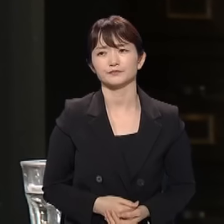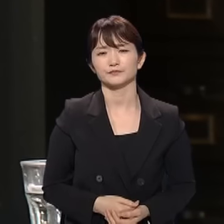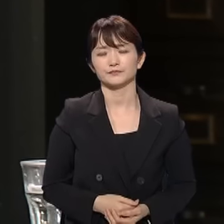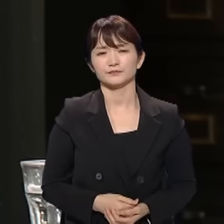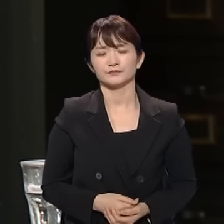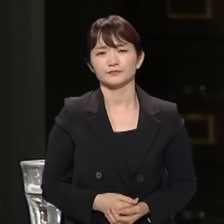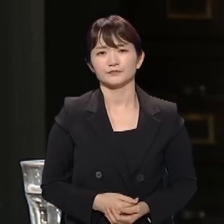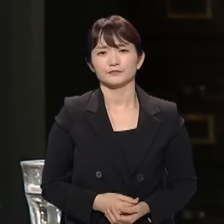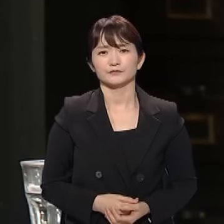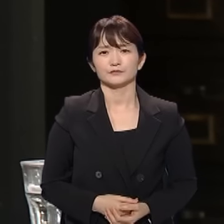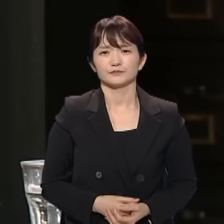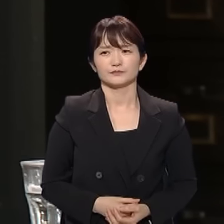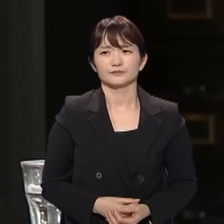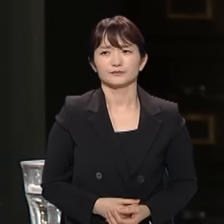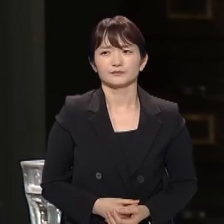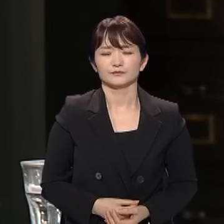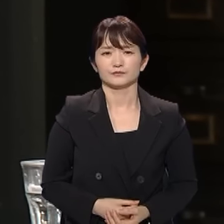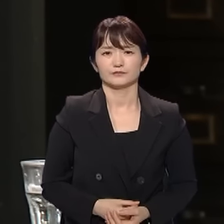교수님 그 이게